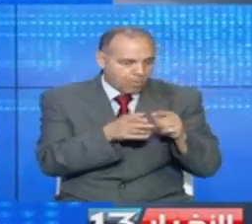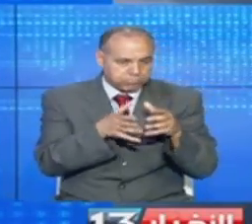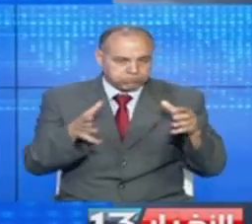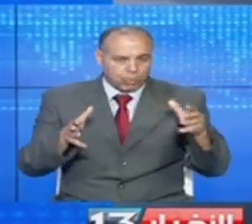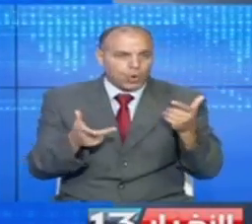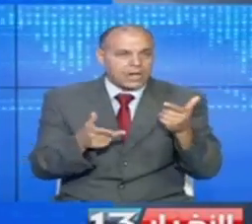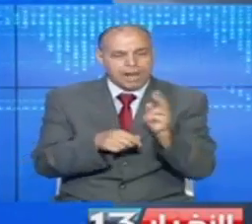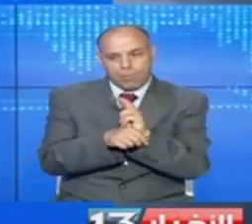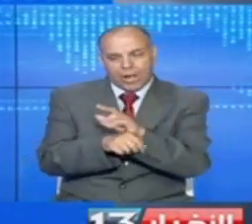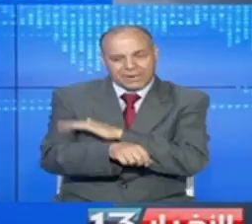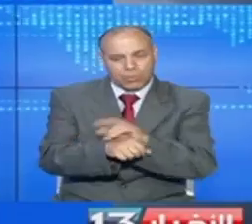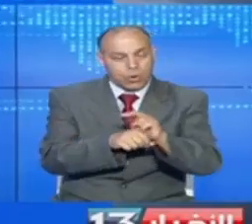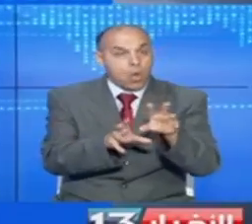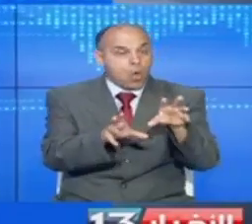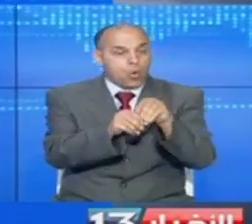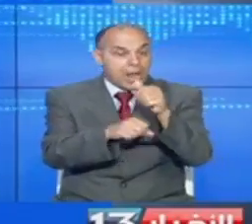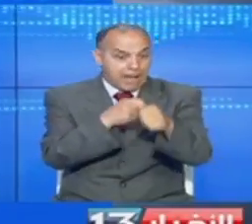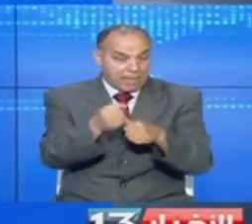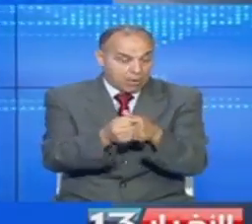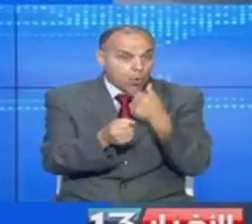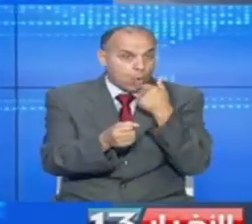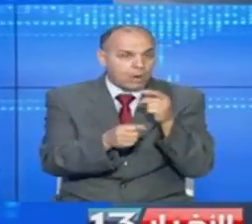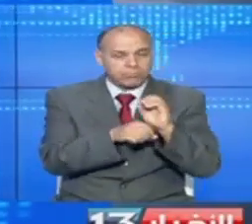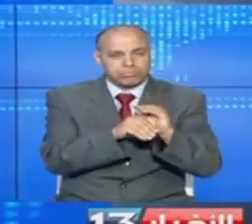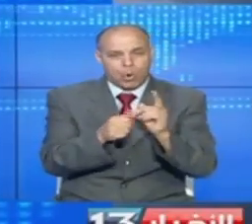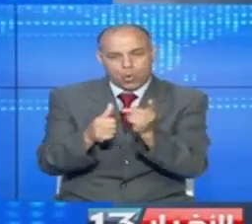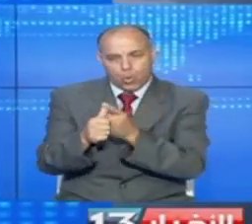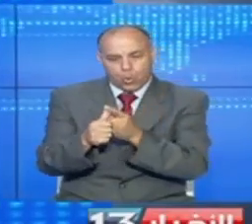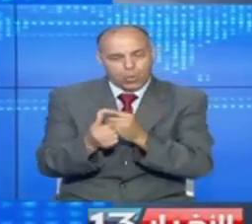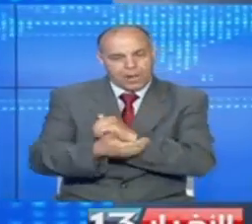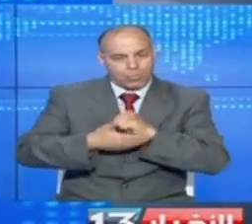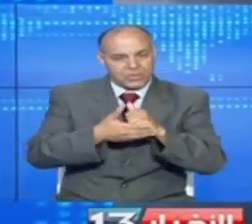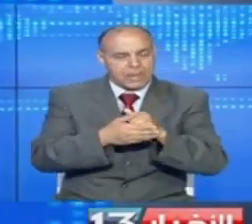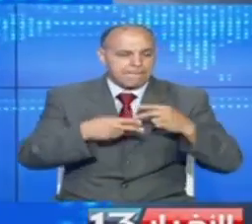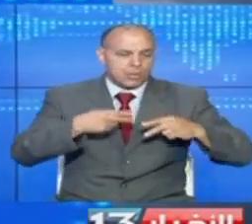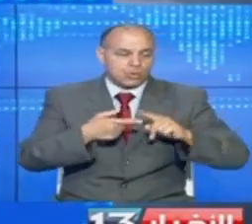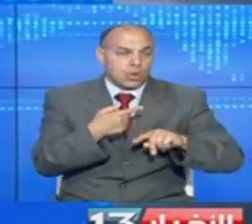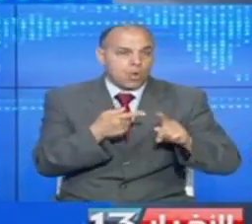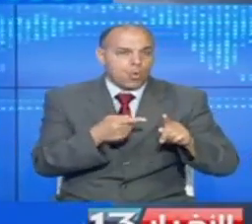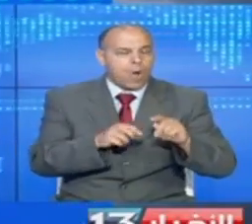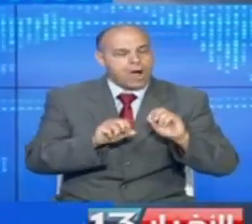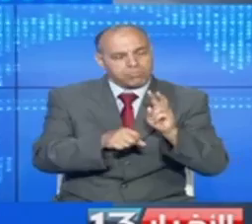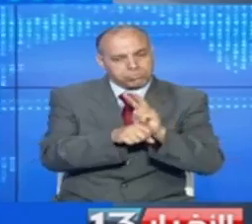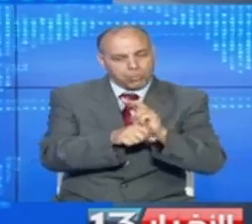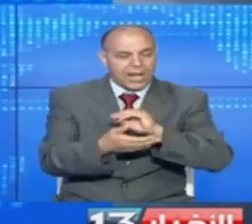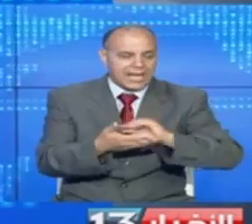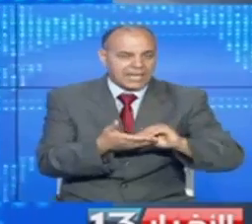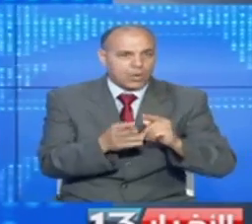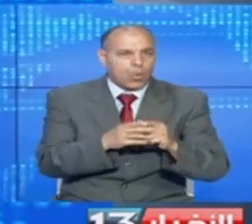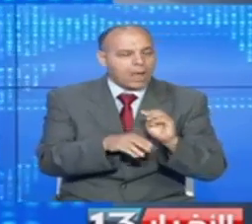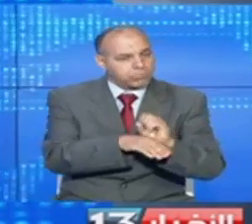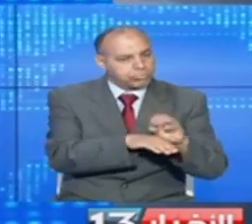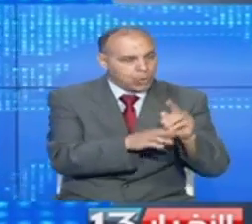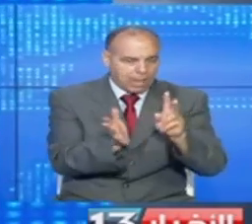دائرة المراقبين لتشمل هذه السنة مدرسي الابتدائي والمساعدين البيداغوجيين والقيمين والإداريين